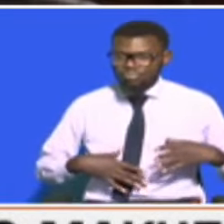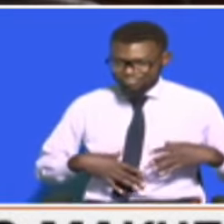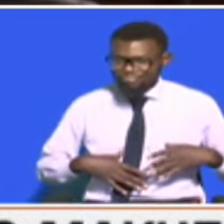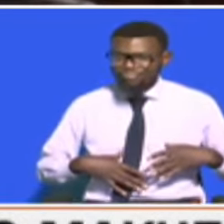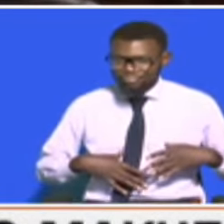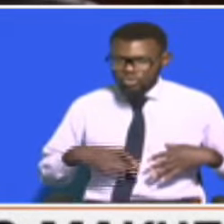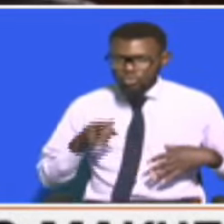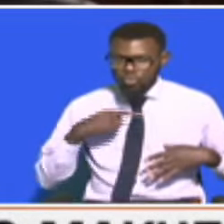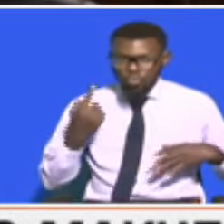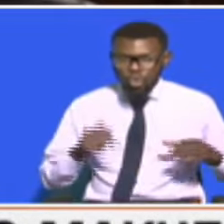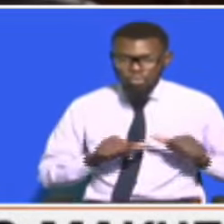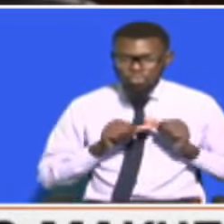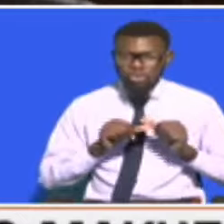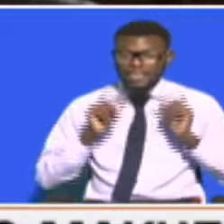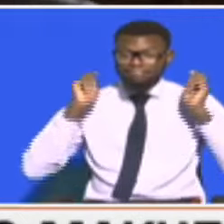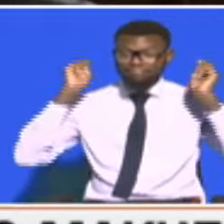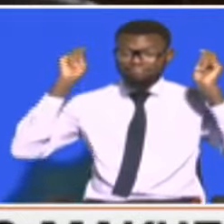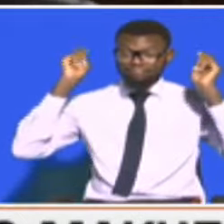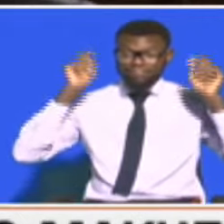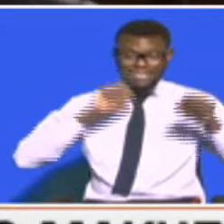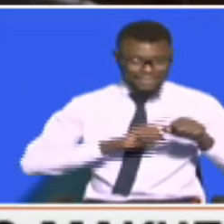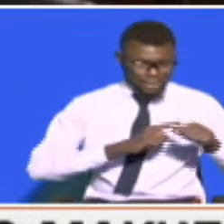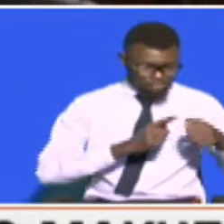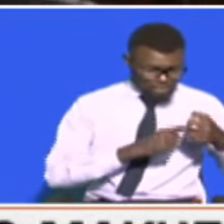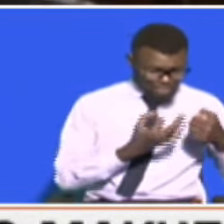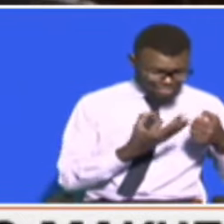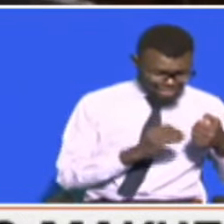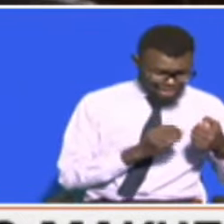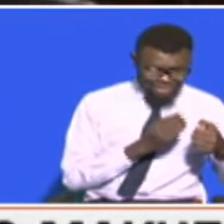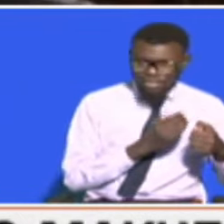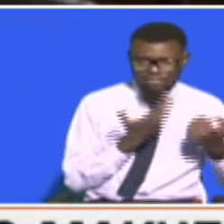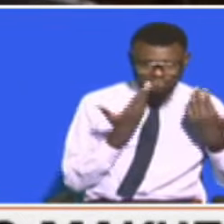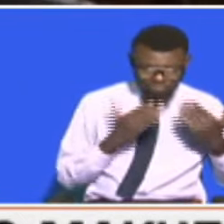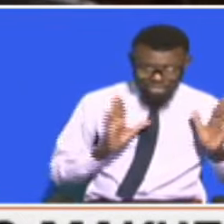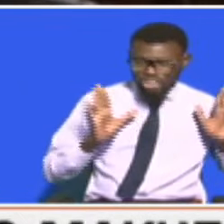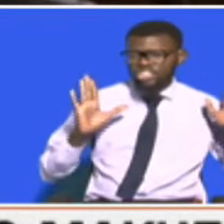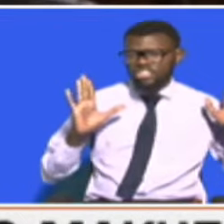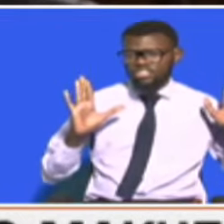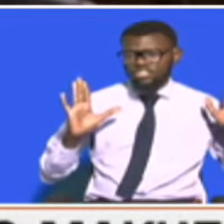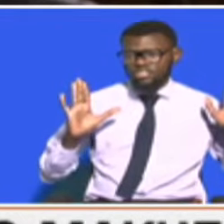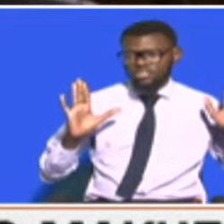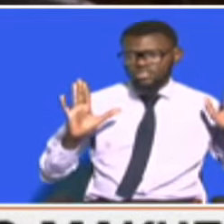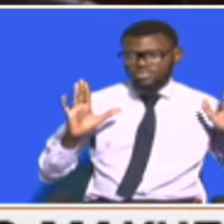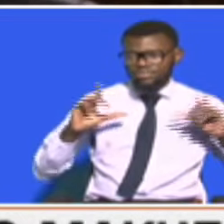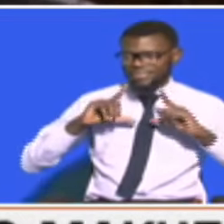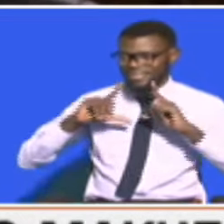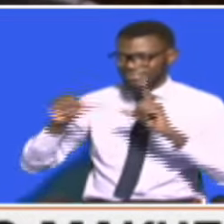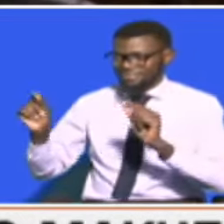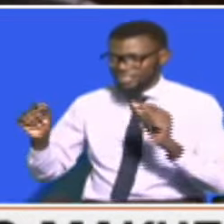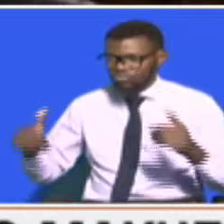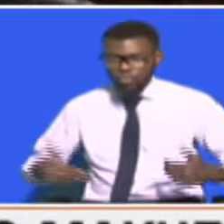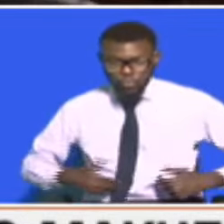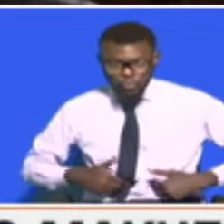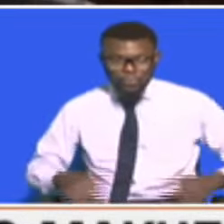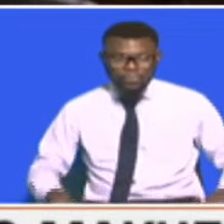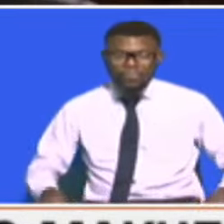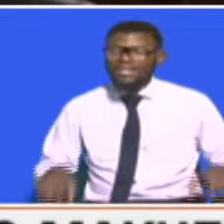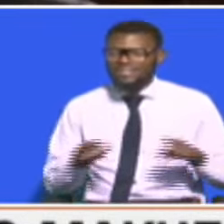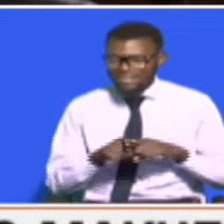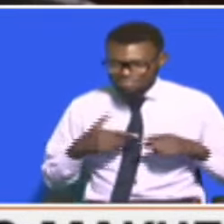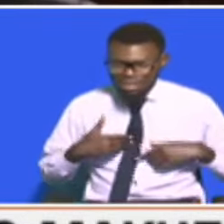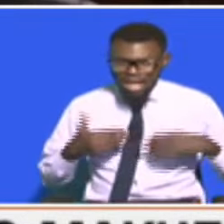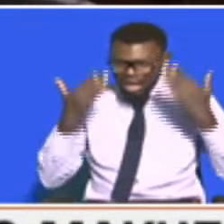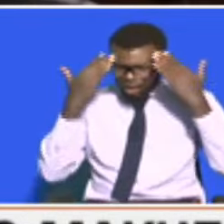continues to pick it after 6:30. So that's my message to the youth. We are also aware that there are